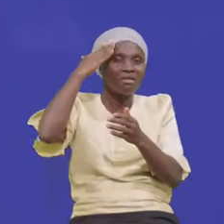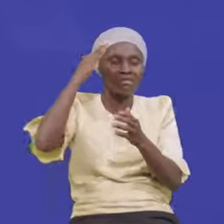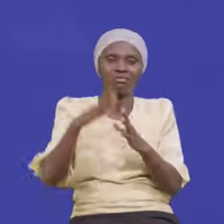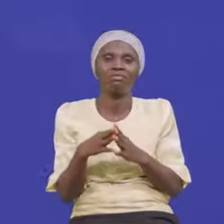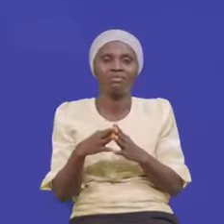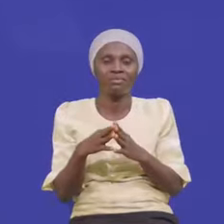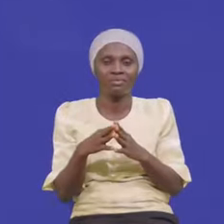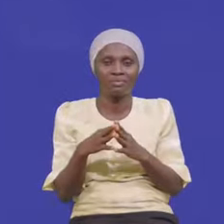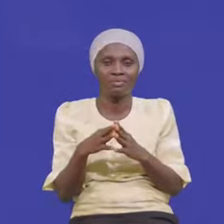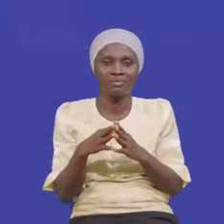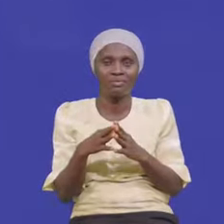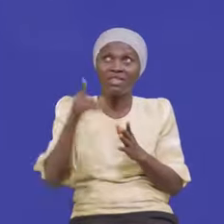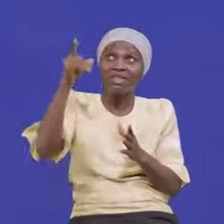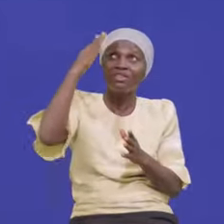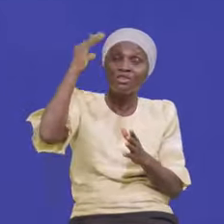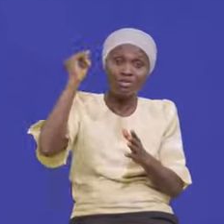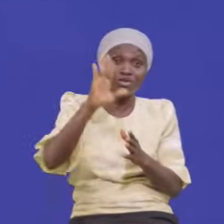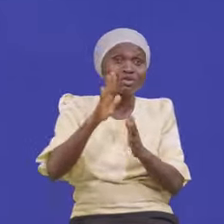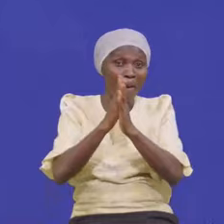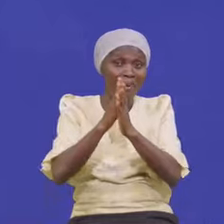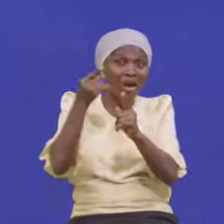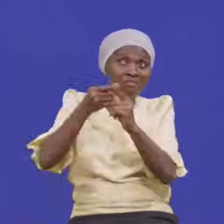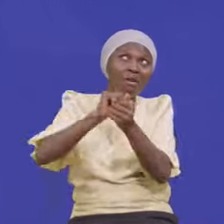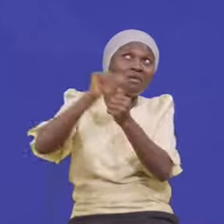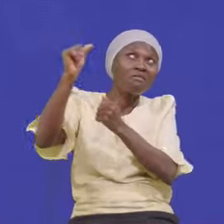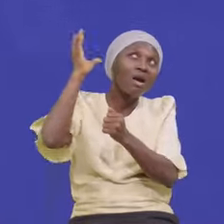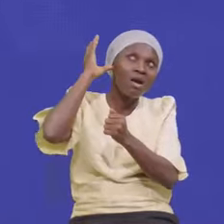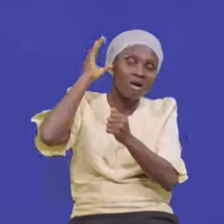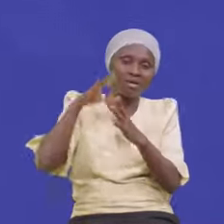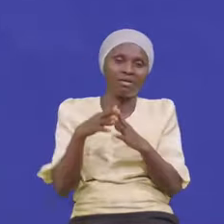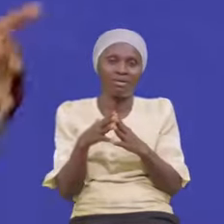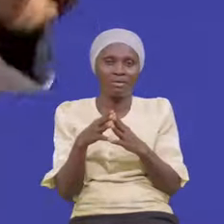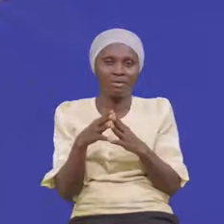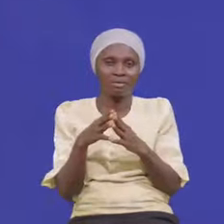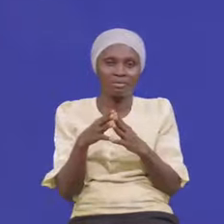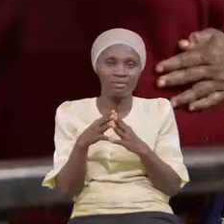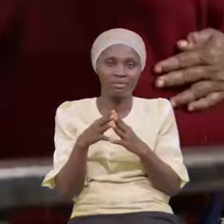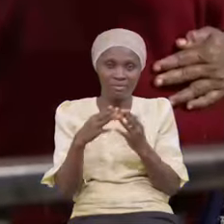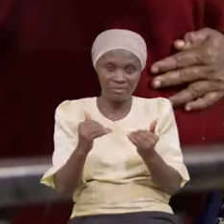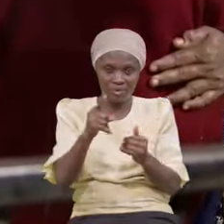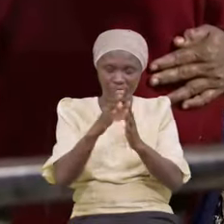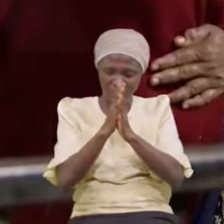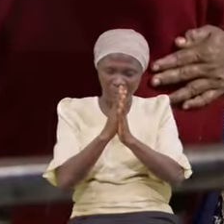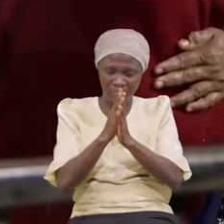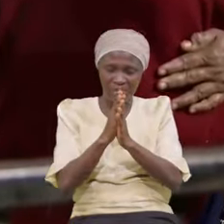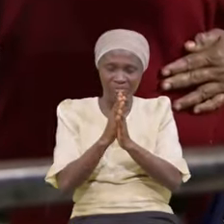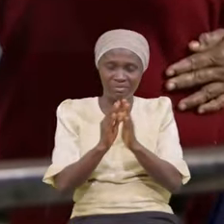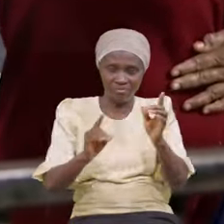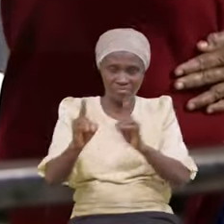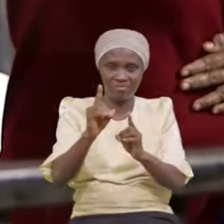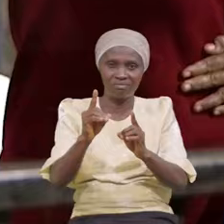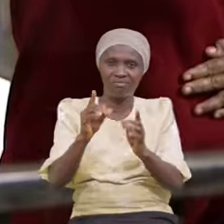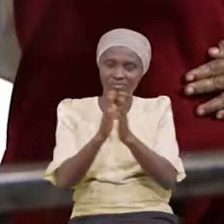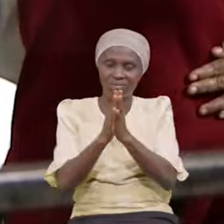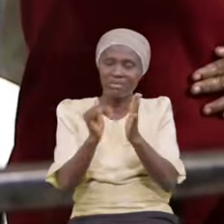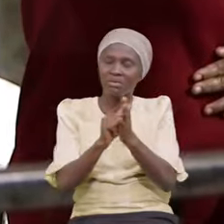మీ పొరపాట్లు ఎరిగి ఉన్నారు. He knows the prayer from afar. మీ ఆలోచనలు ప్రార్థనలు ఆయన ఎరిగి ఉన్నారు. Just as the Lord, I know I